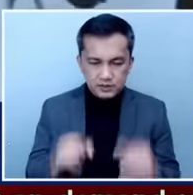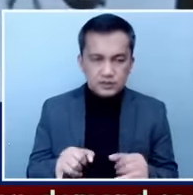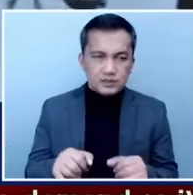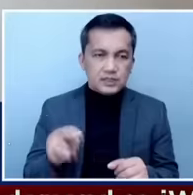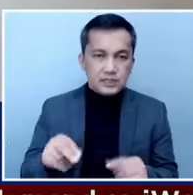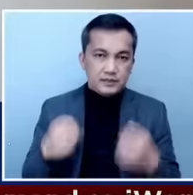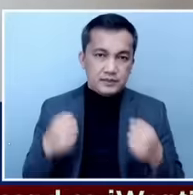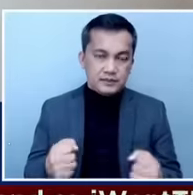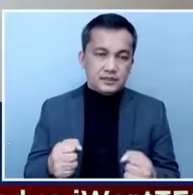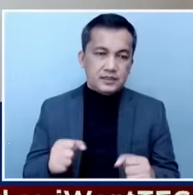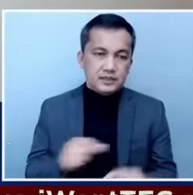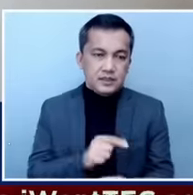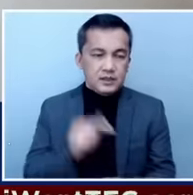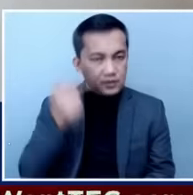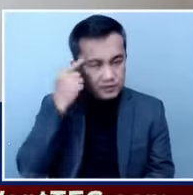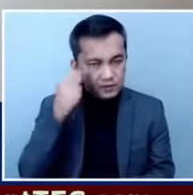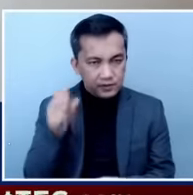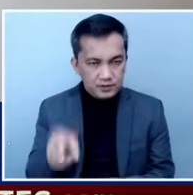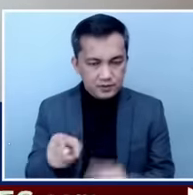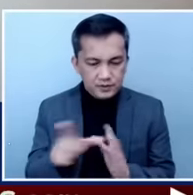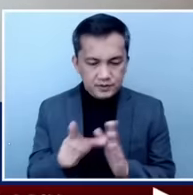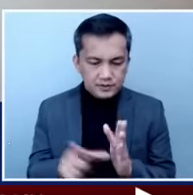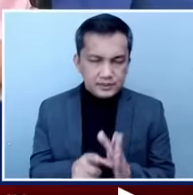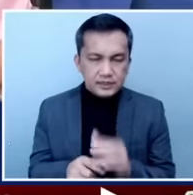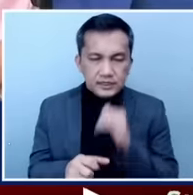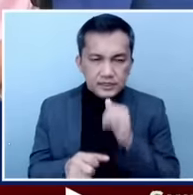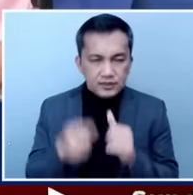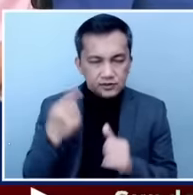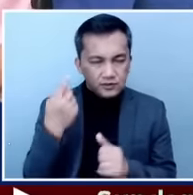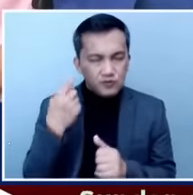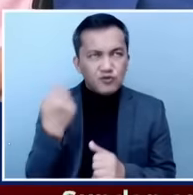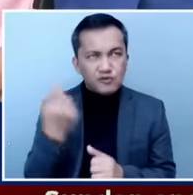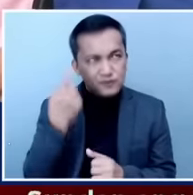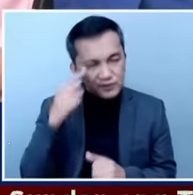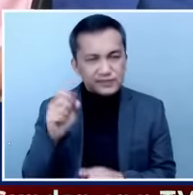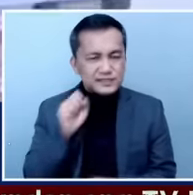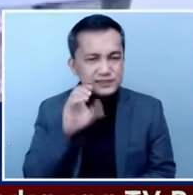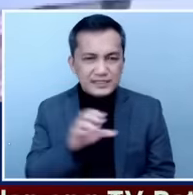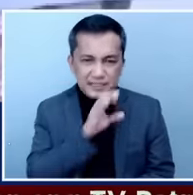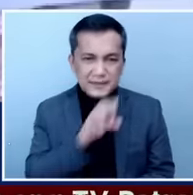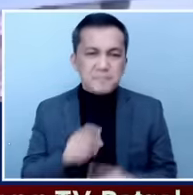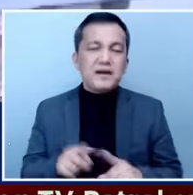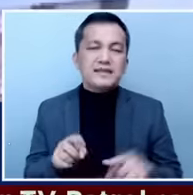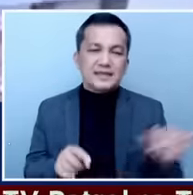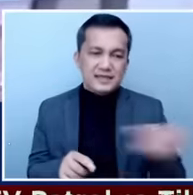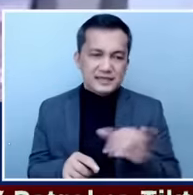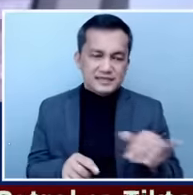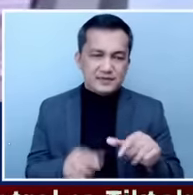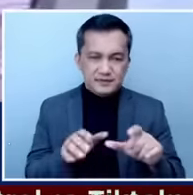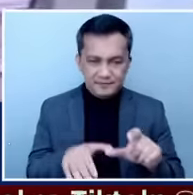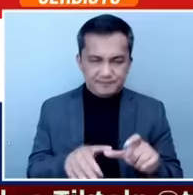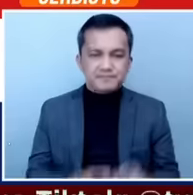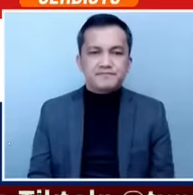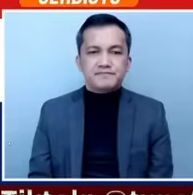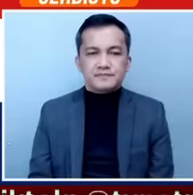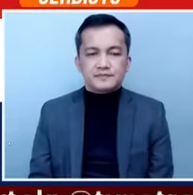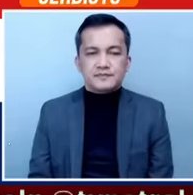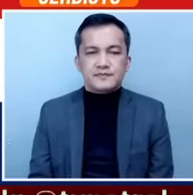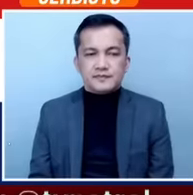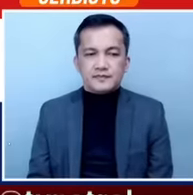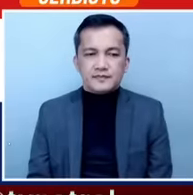gobyerno ang pagpapatupad ng batas, hindi lamang para sa mga senior citizen, kundi pati na rin sa mga persons with disabilities.